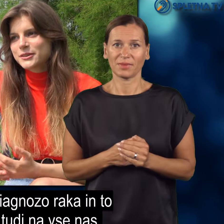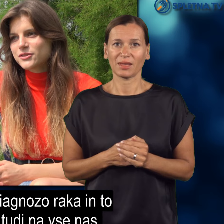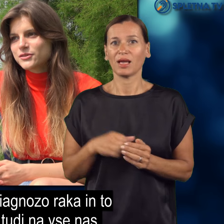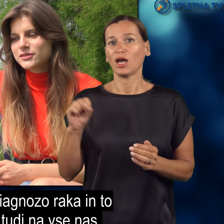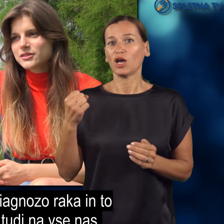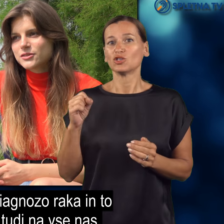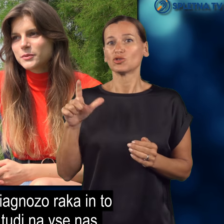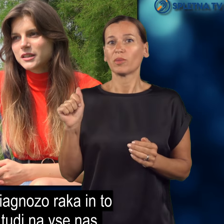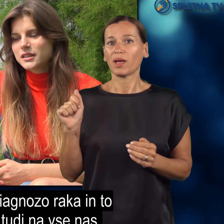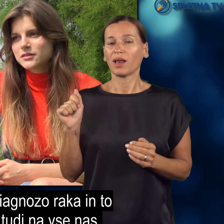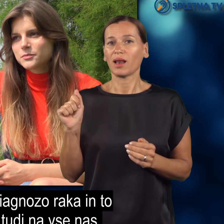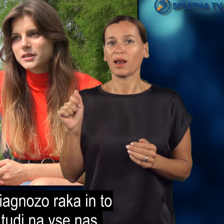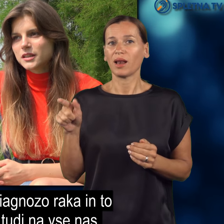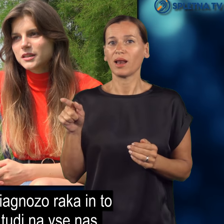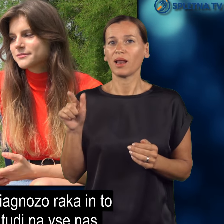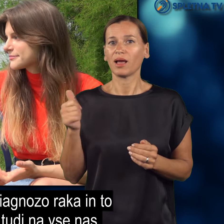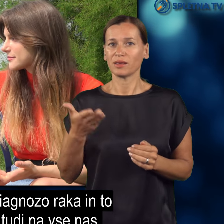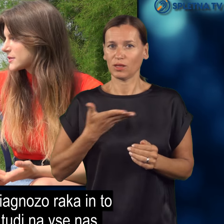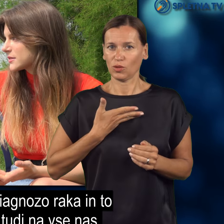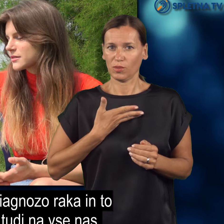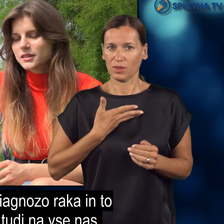Ja, pač Špela je dobila